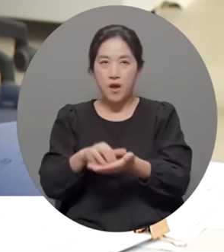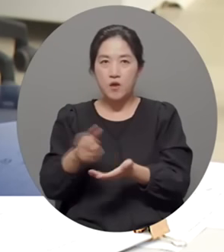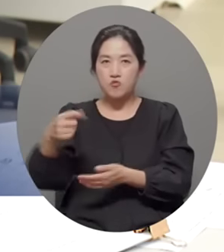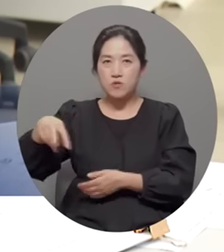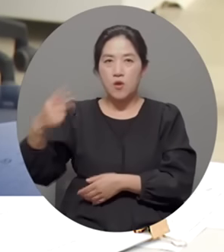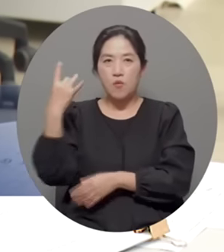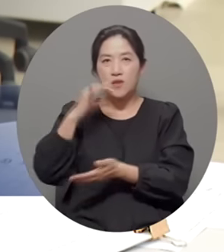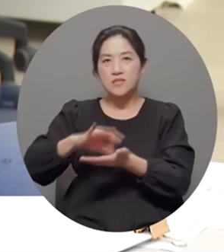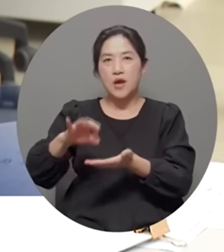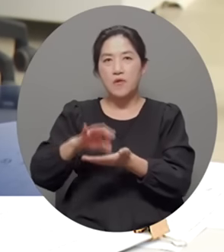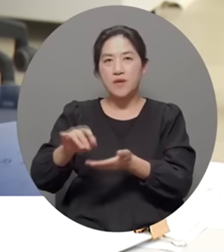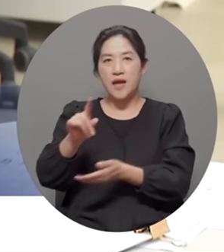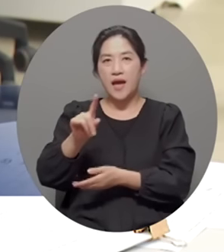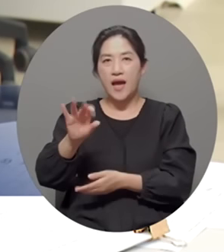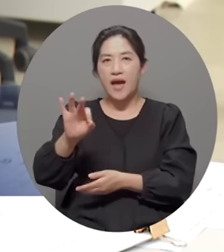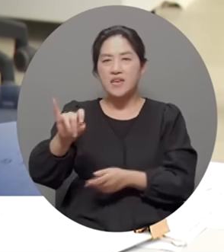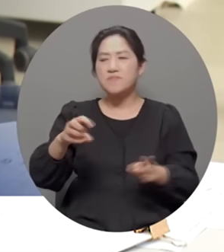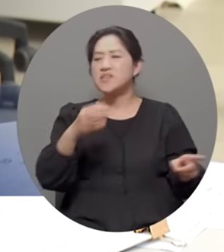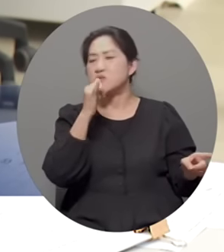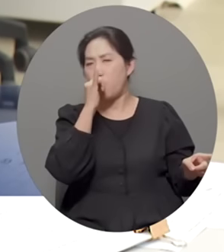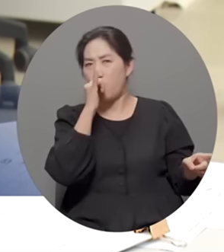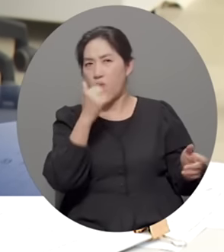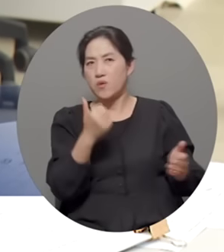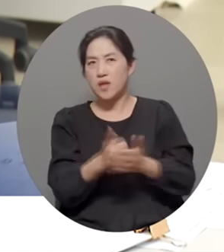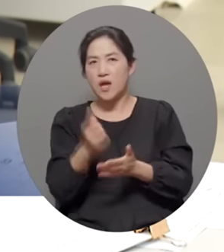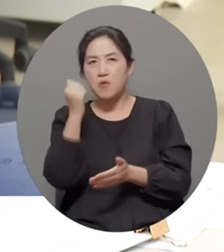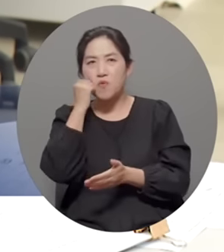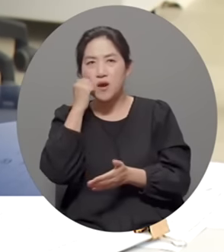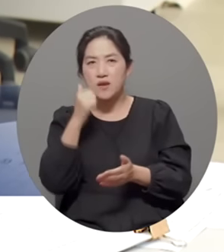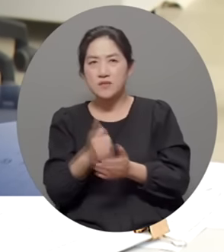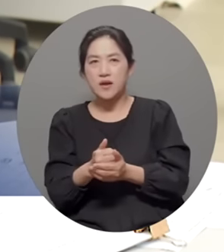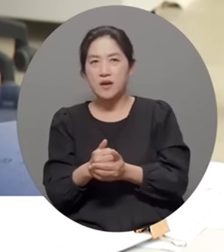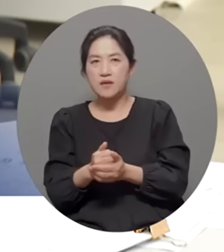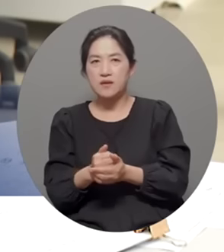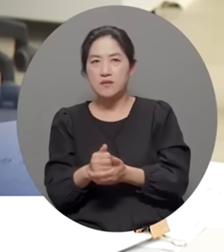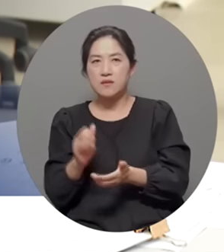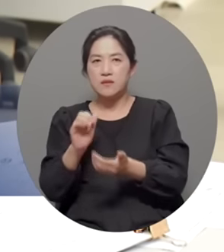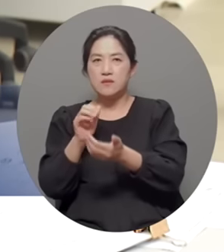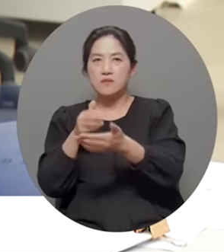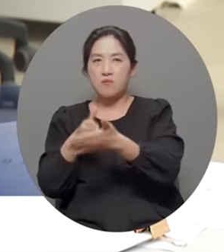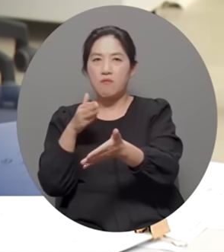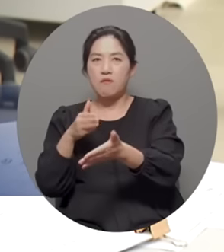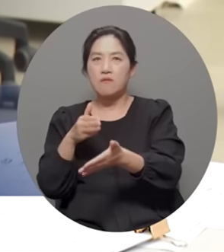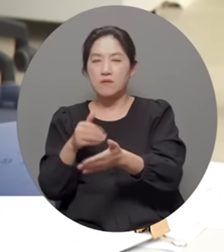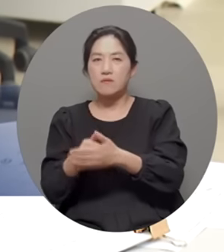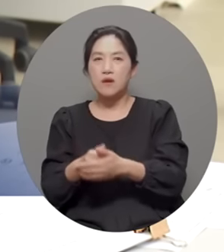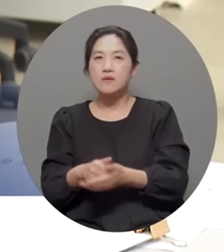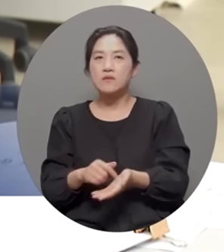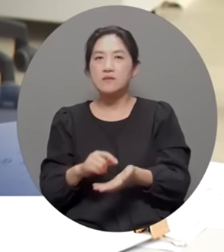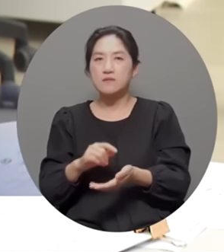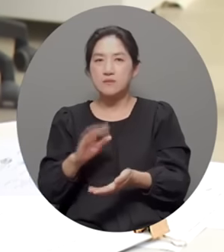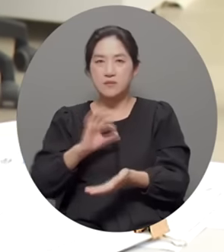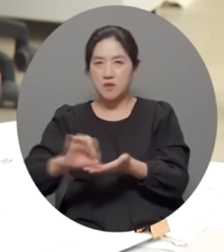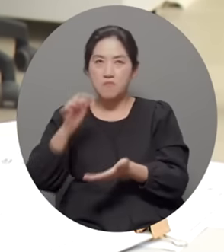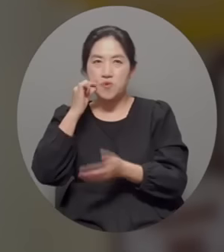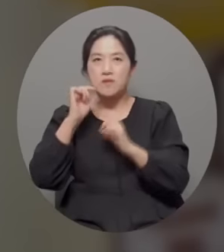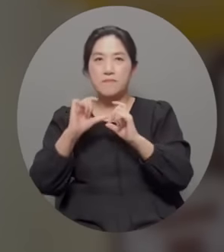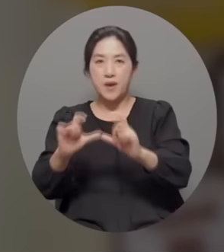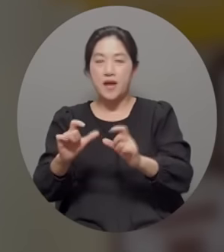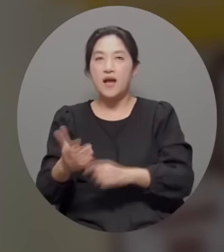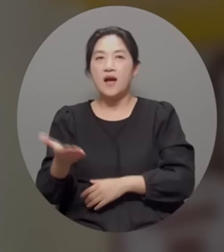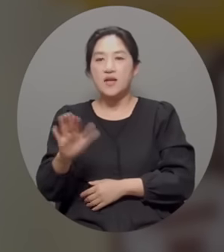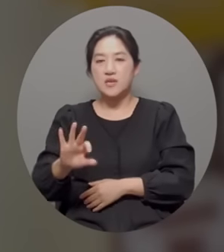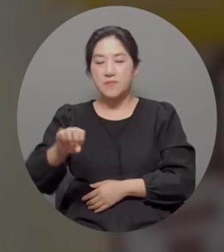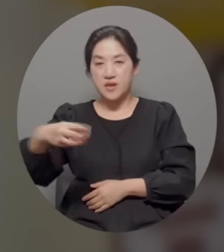기존에 사용하고 있는 아이밀이 있으니까 과자류에서는 이제 거절 등록 거절 사유서를 보냅니다. 사용하지 말라고. 그럼에도